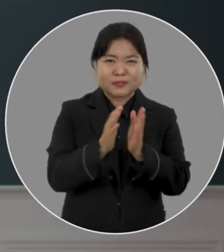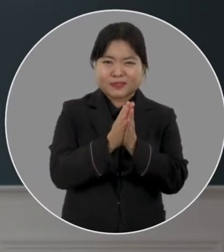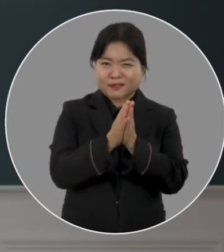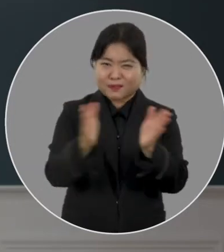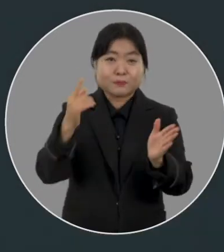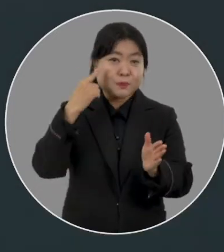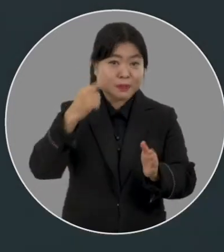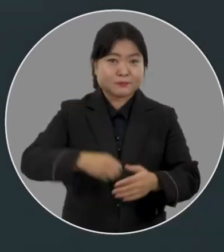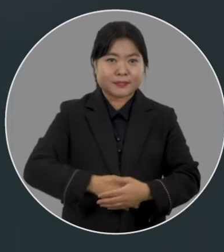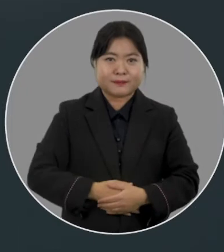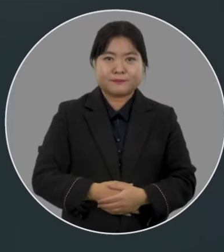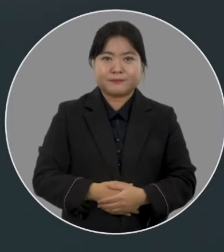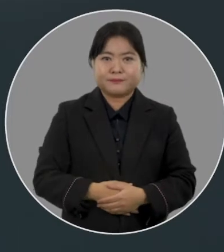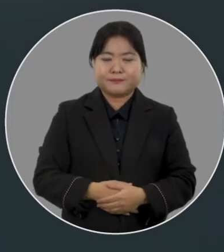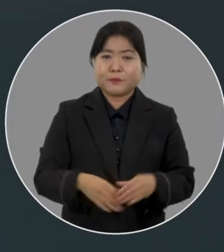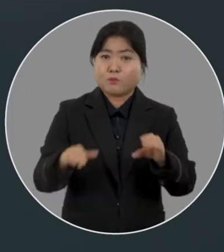하겠습니다.